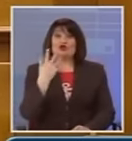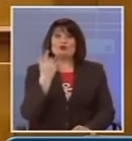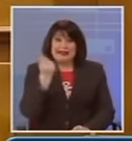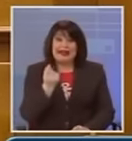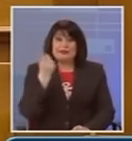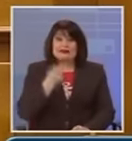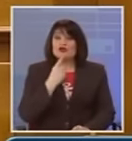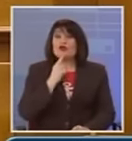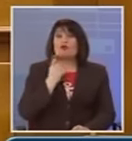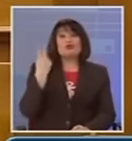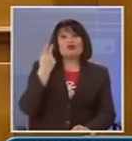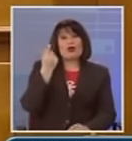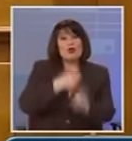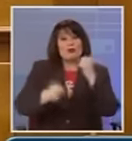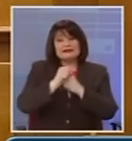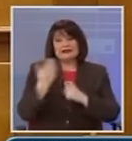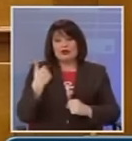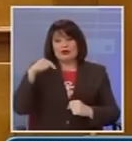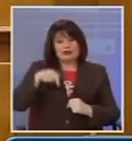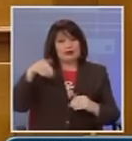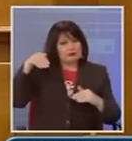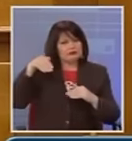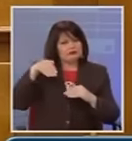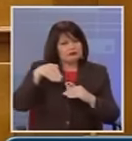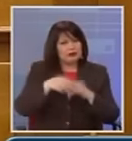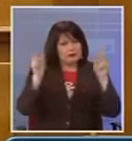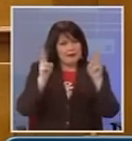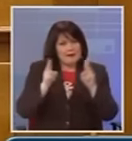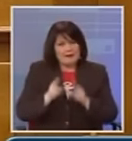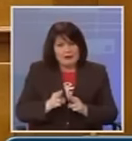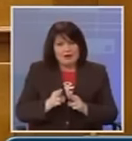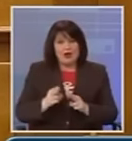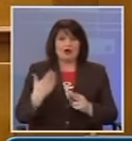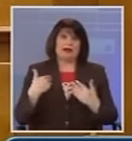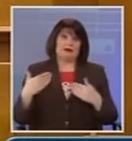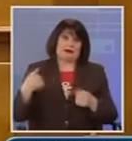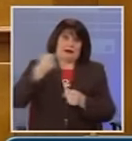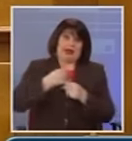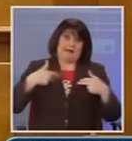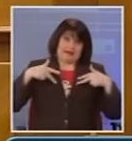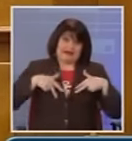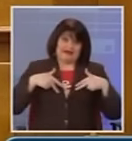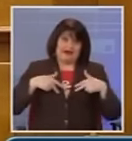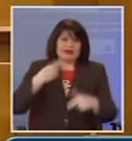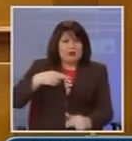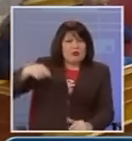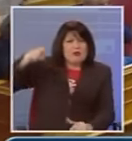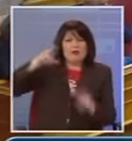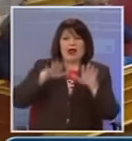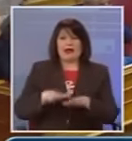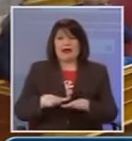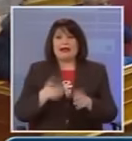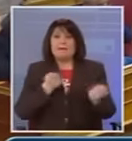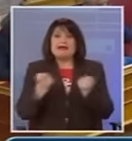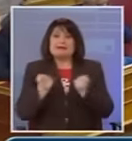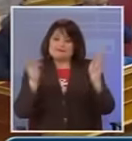2,5 χρόνια. Μόνο που τώρα πέφτει σταθερά, ενώ όταν εμείς αναλάβαμε ανέβαινε η λυγκιωδός. Εμείς τη